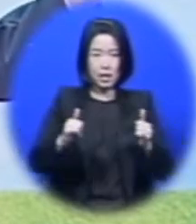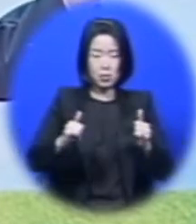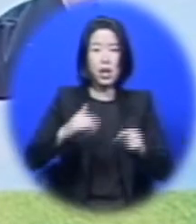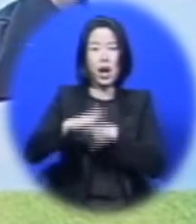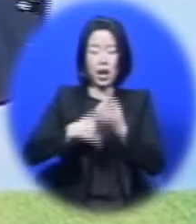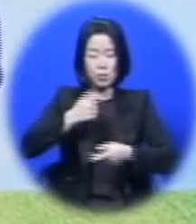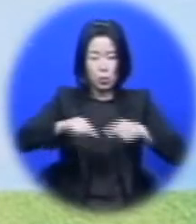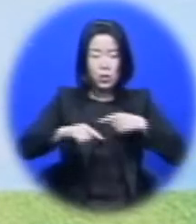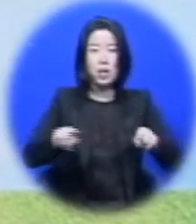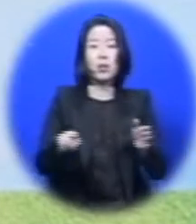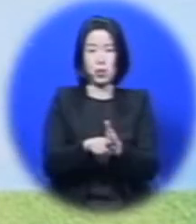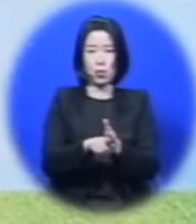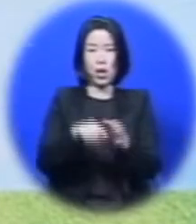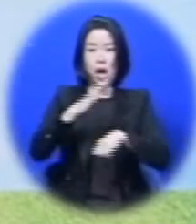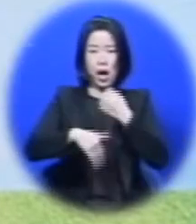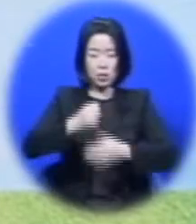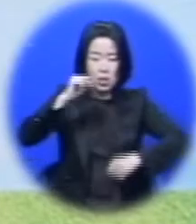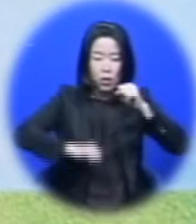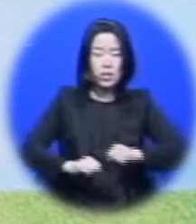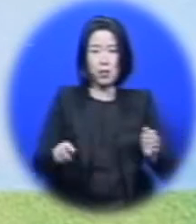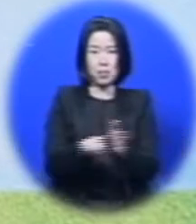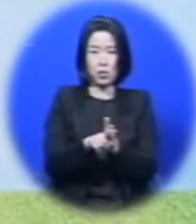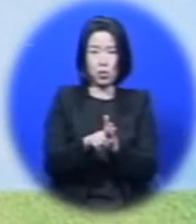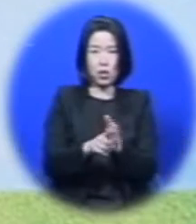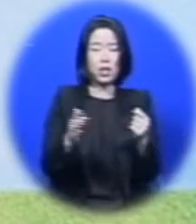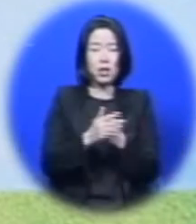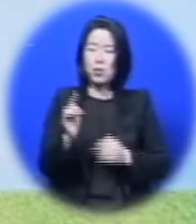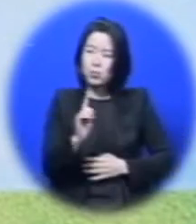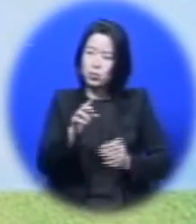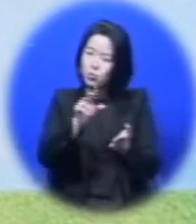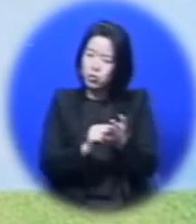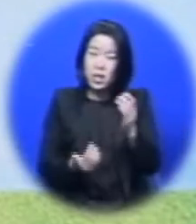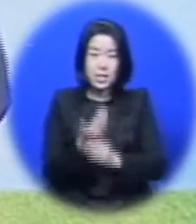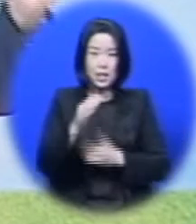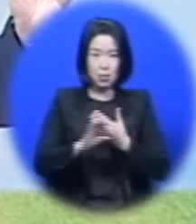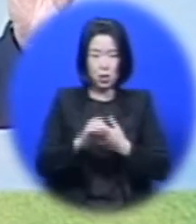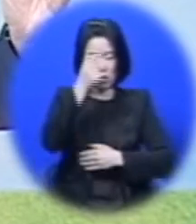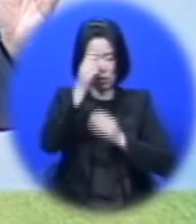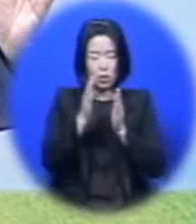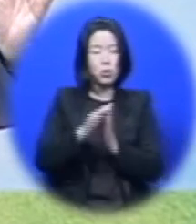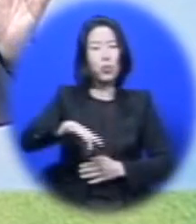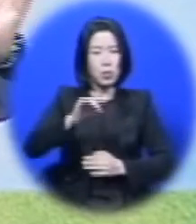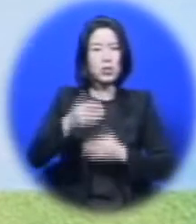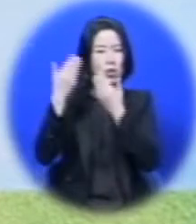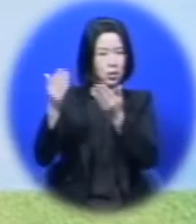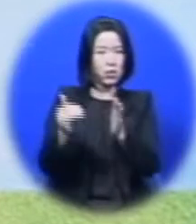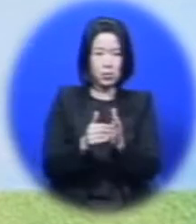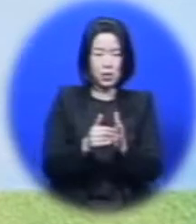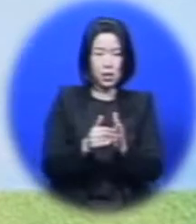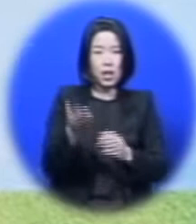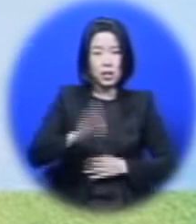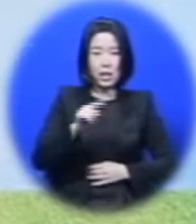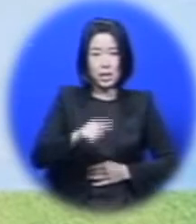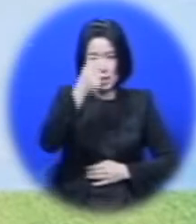믿습니다. 하나님이 역사하시는 것을 믿습니다. 그래서 무슨 문제가 생기면 기도하게 되는 겁니다. 그런데 이